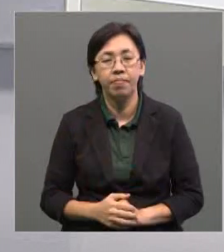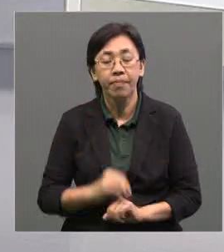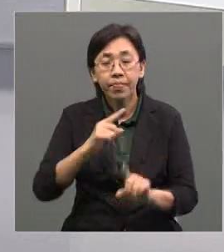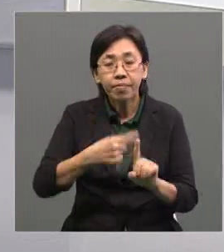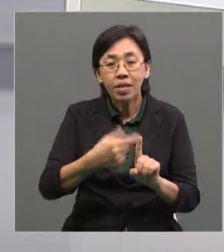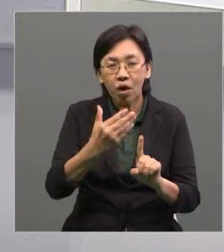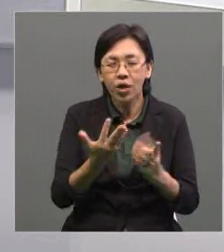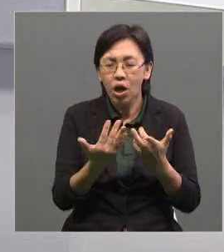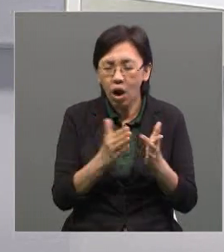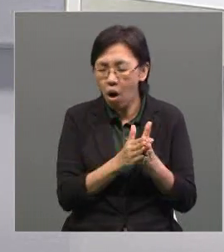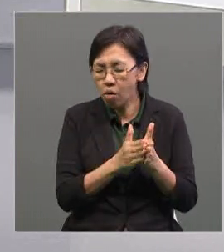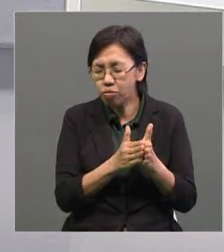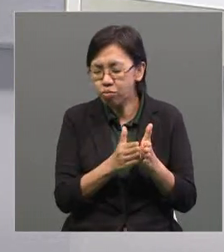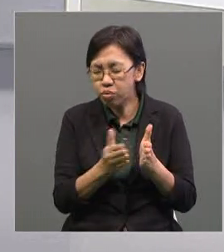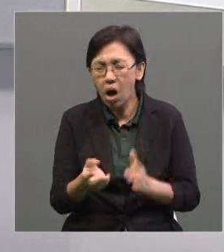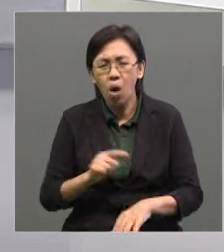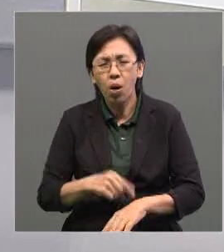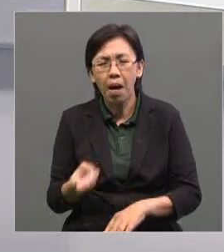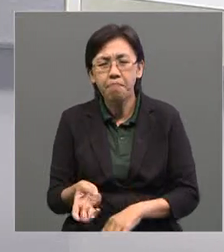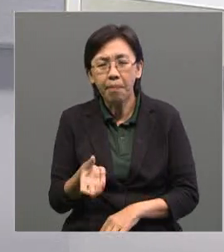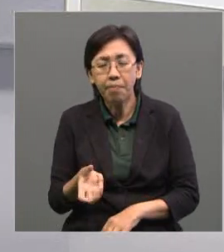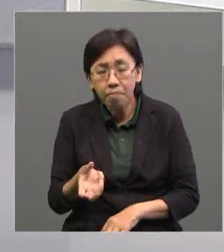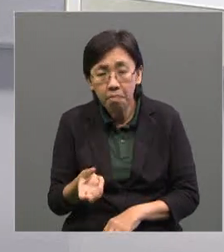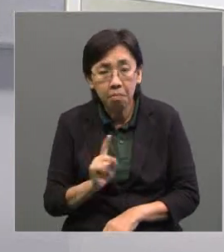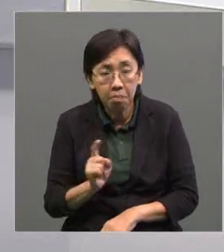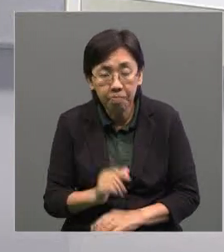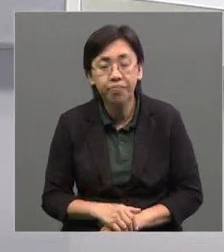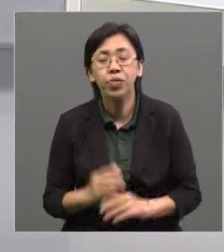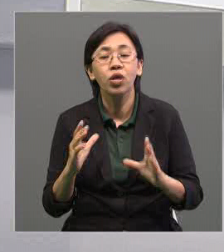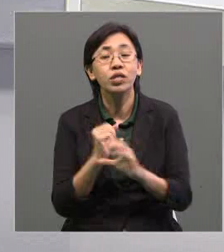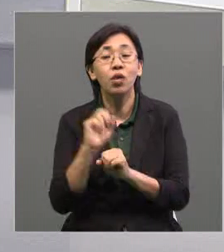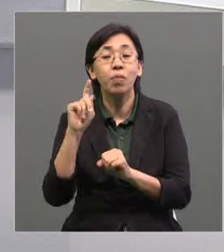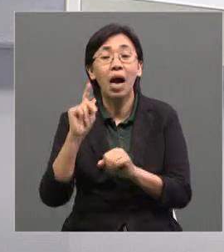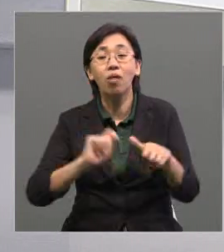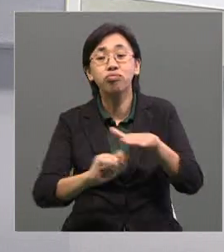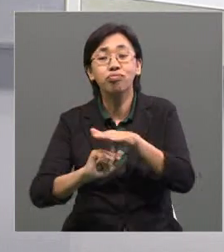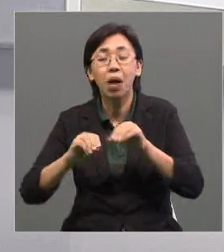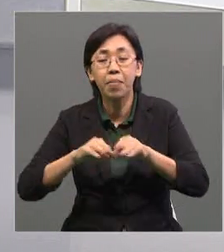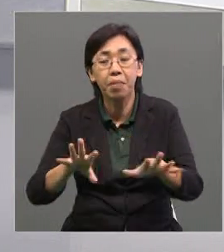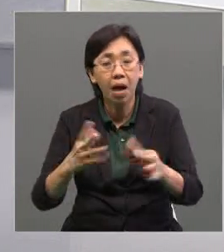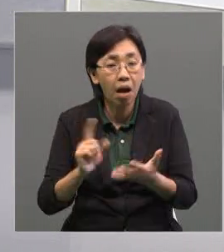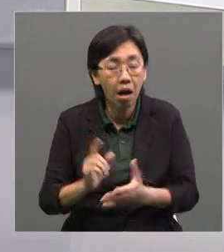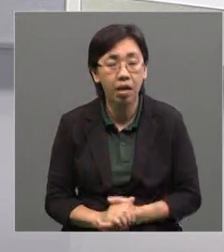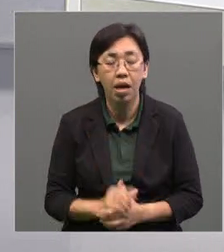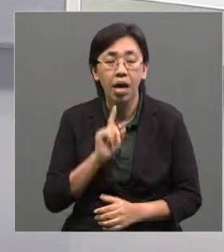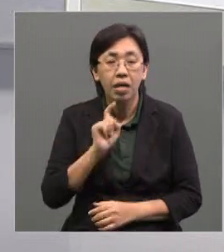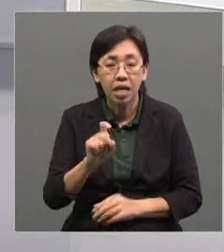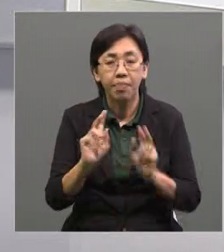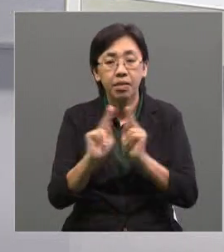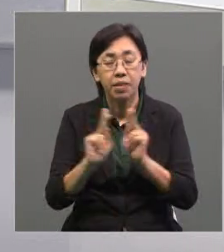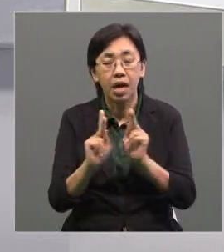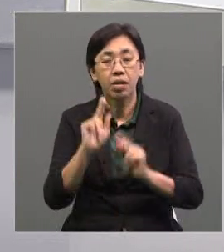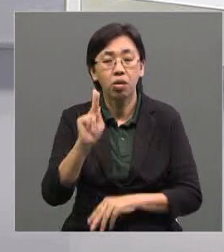หลังจากนั้นแป๊บเดียวเองนะแป๊บเดียวเองบอกว่าสรุปแล้วข่าวที่ออกมาเนี่ยถามจากหนในกรรมการ